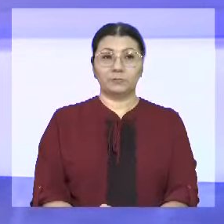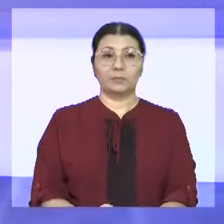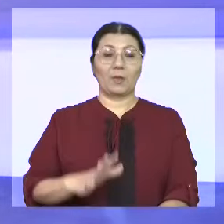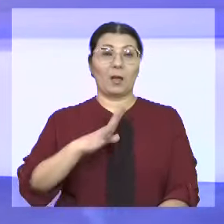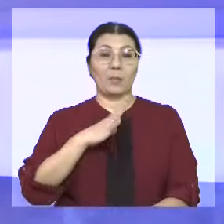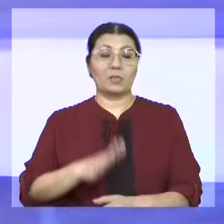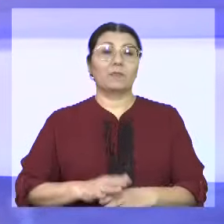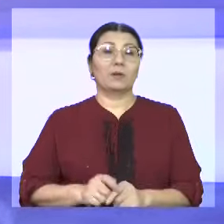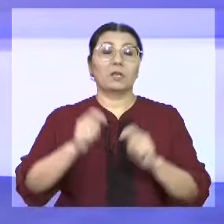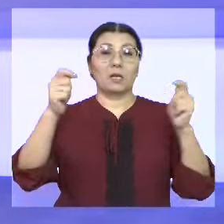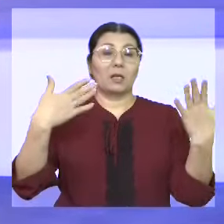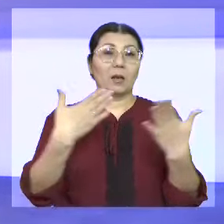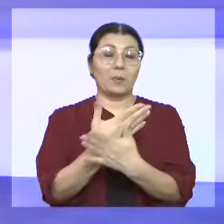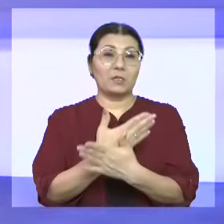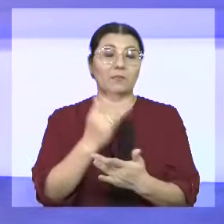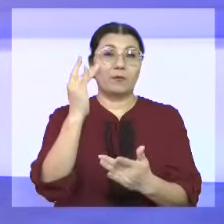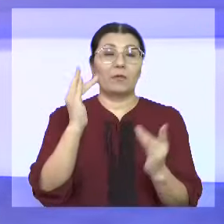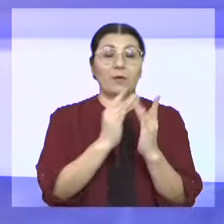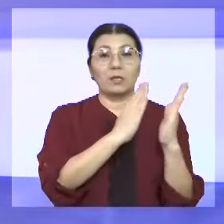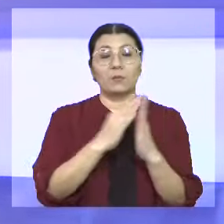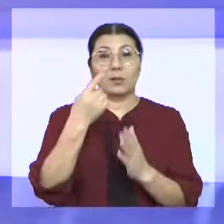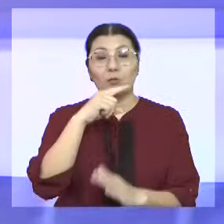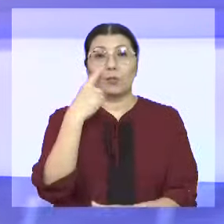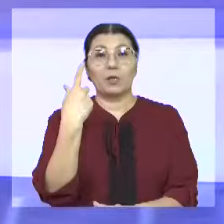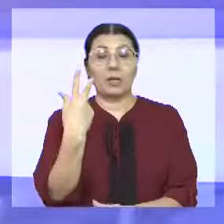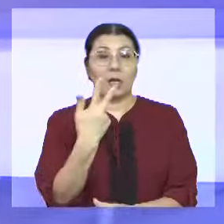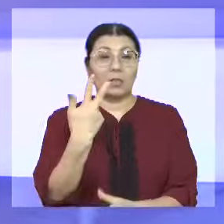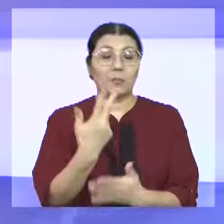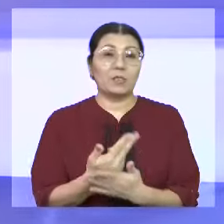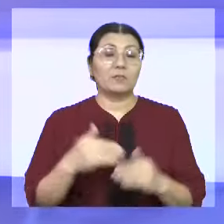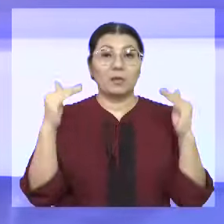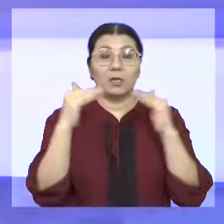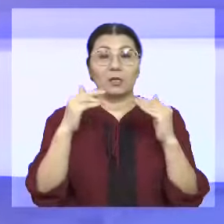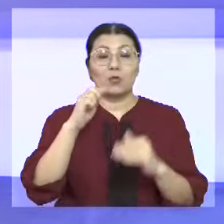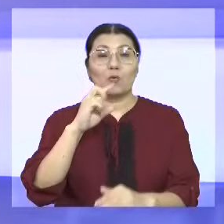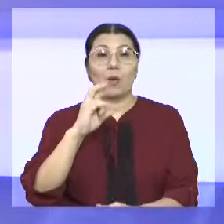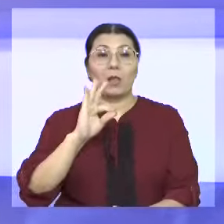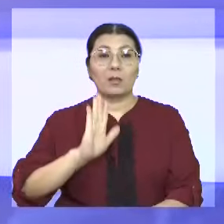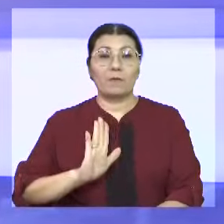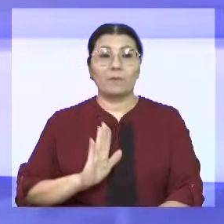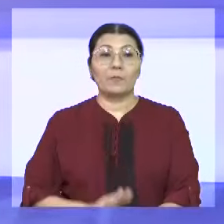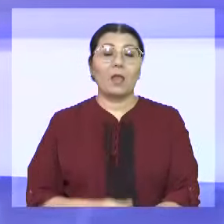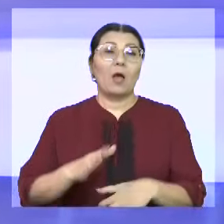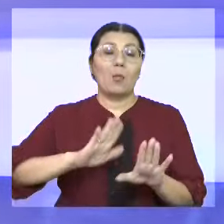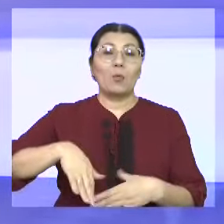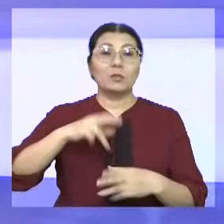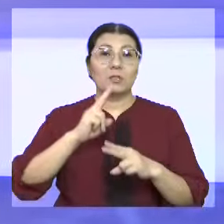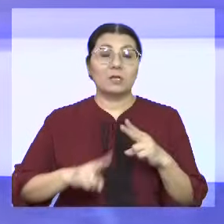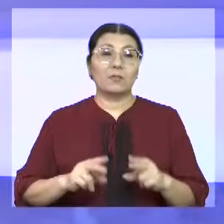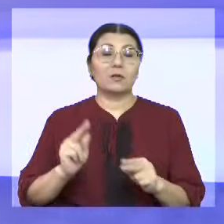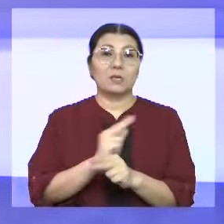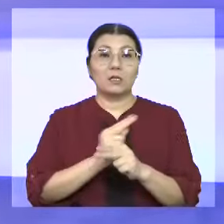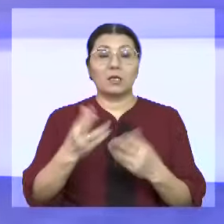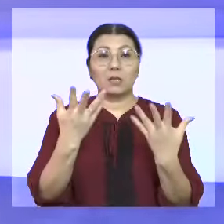состоялось открытие обновлённого общежития номер один при региональном университете имени кудо бергена Жубанова после завершения ремонта